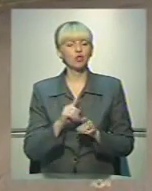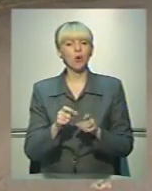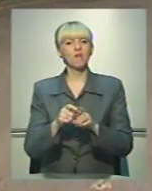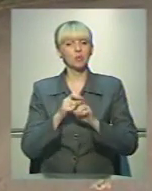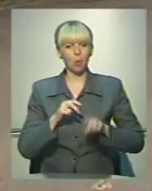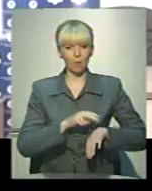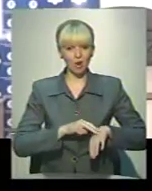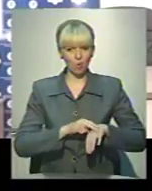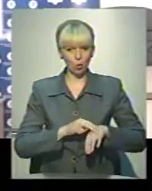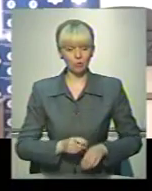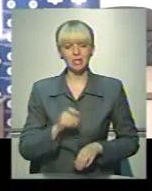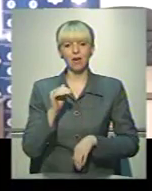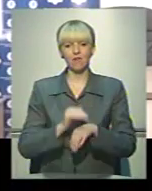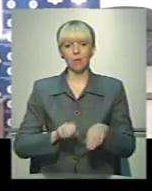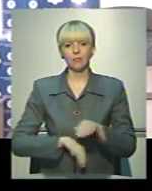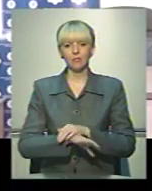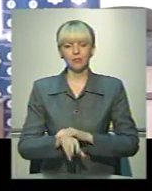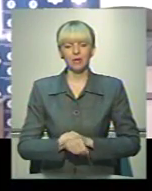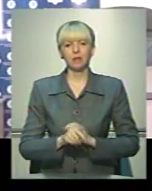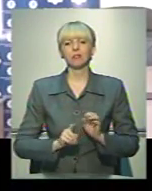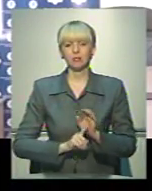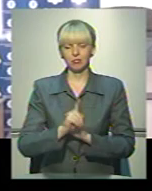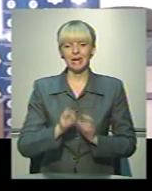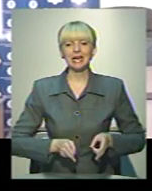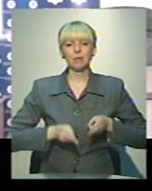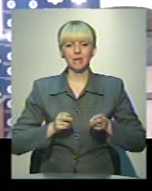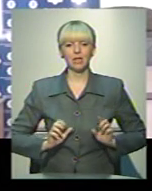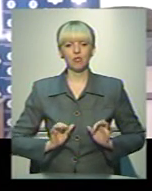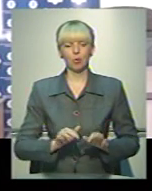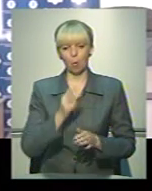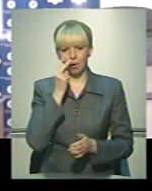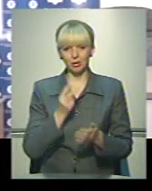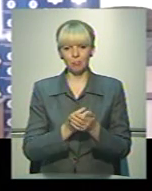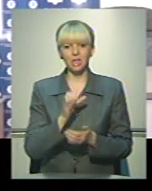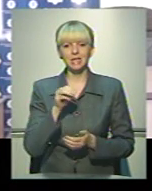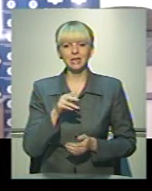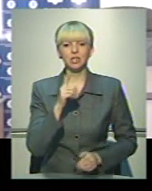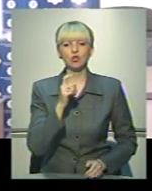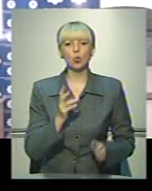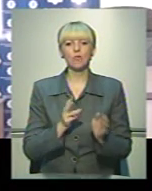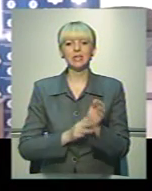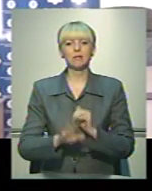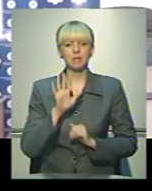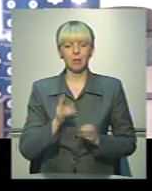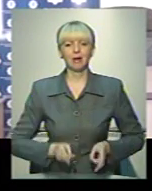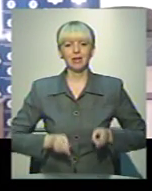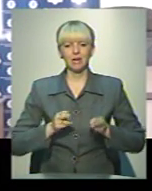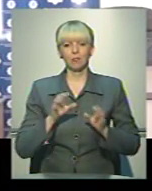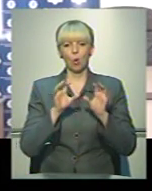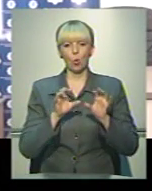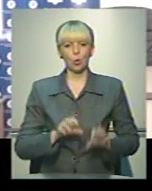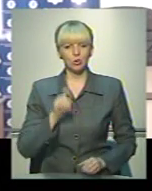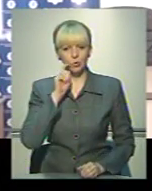відповіли правоохоронці… За фактами крадіжок слідчі розпочали кримінальні провадження, передбачені статтею 185 Кримінального